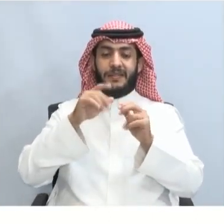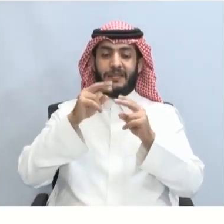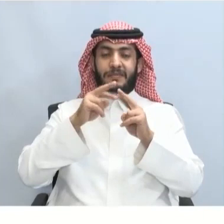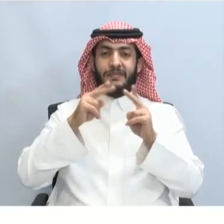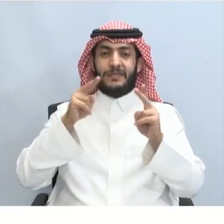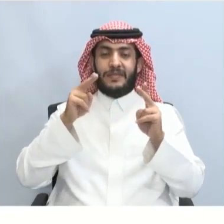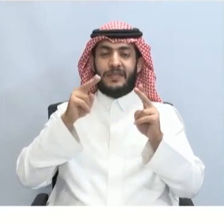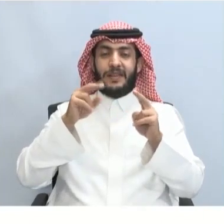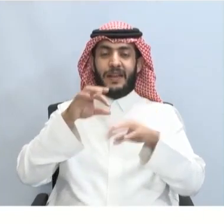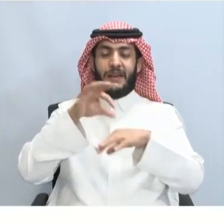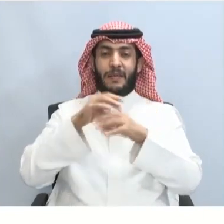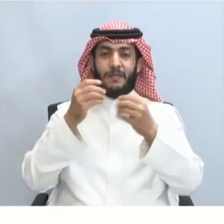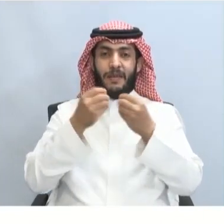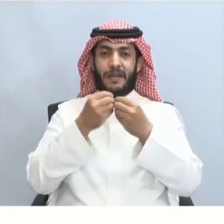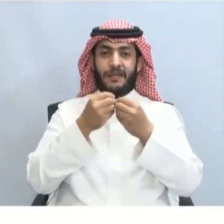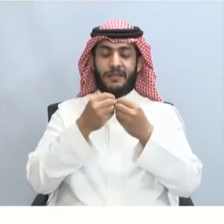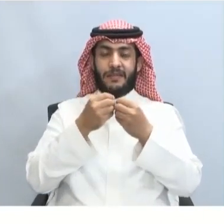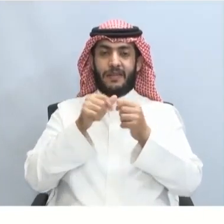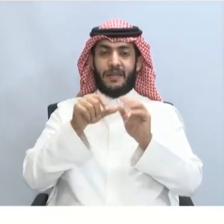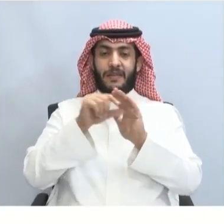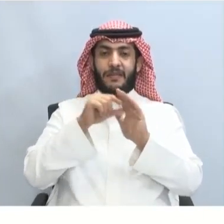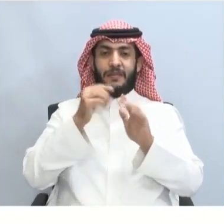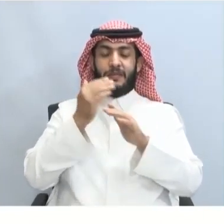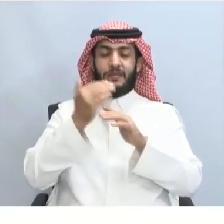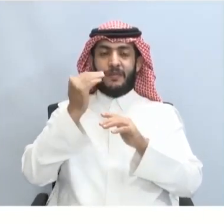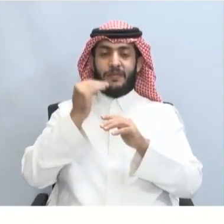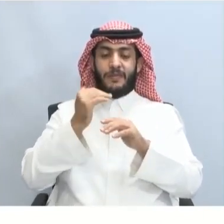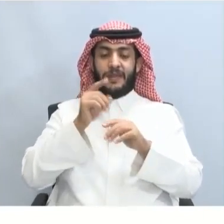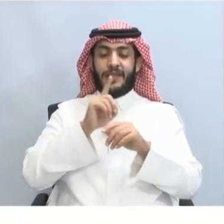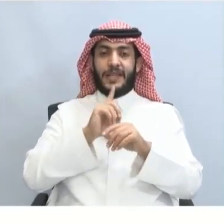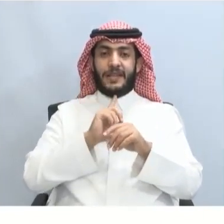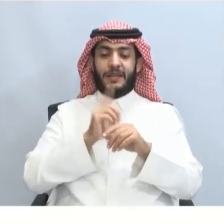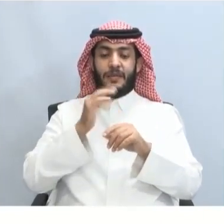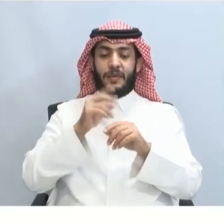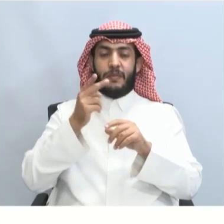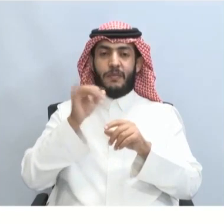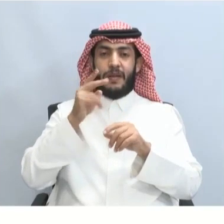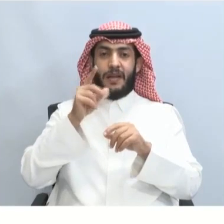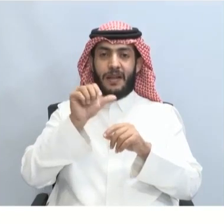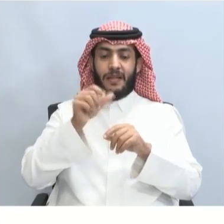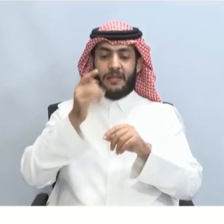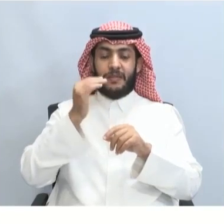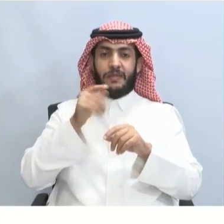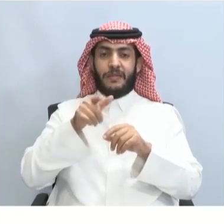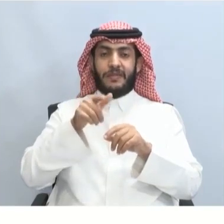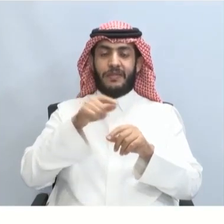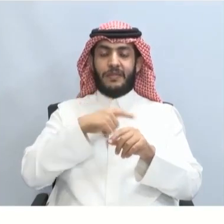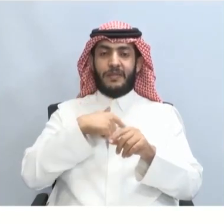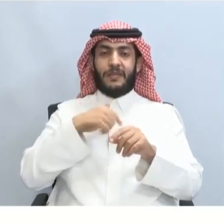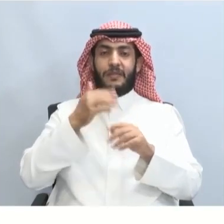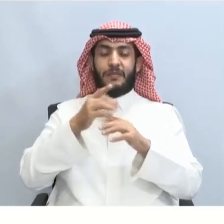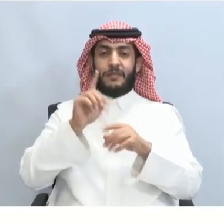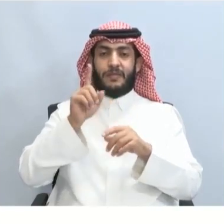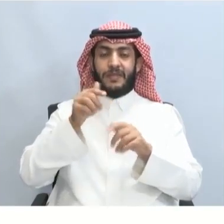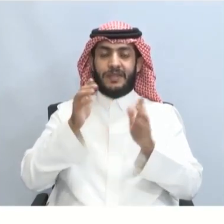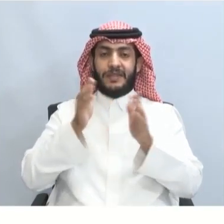جميع الناس معا هذا عنوان ثم عندنا التاريخ والمعرض ونبذه هذا عباره عن عنوان ولكن